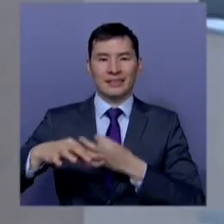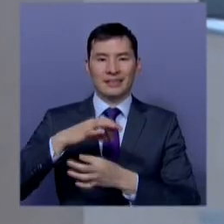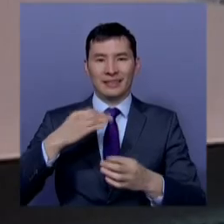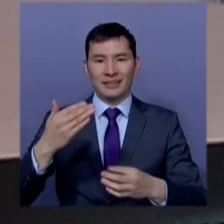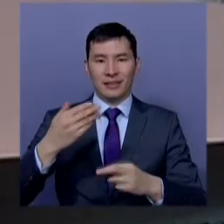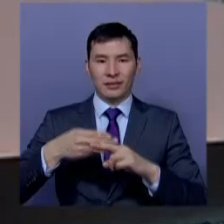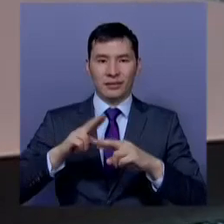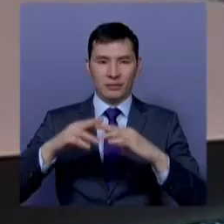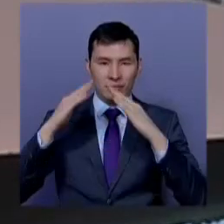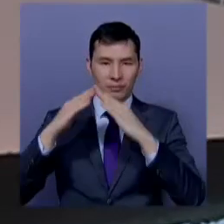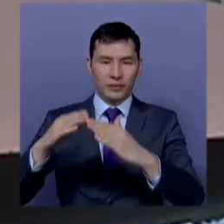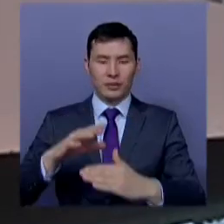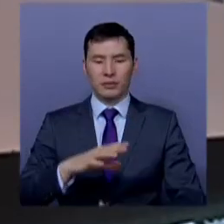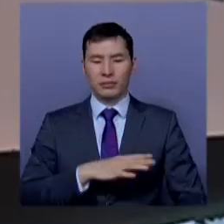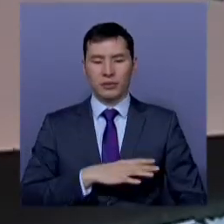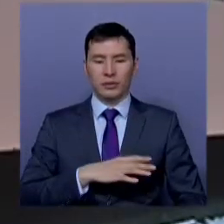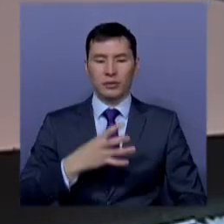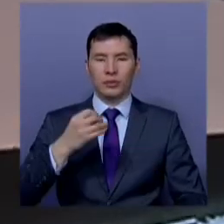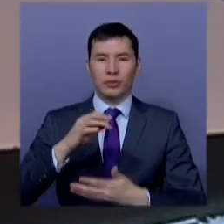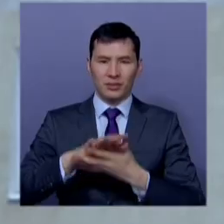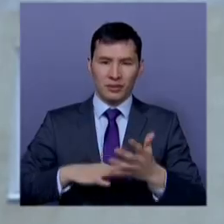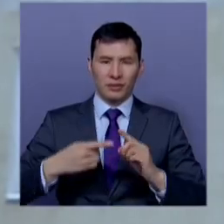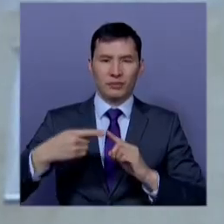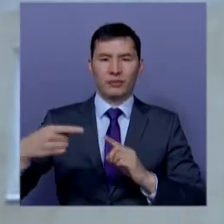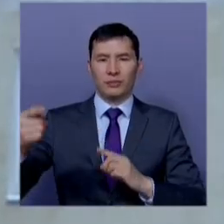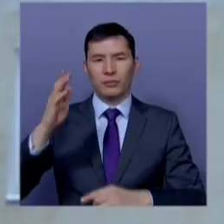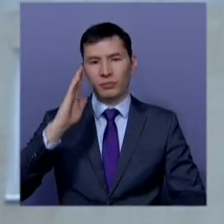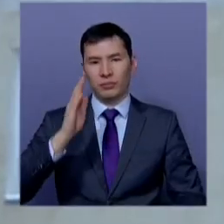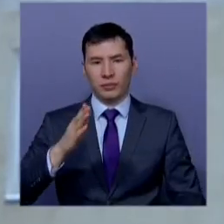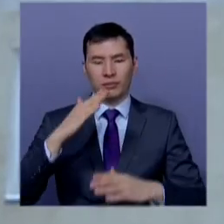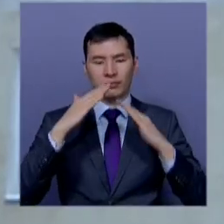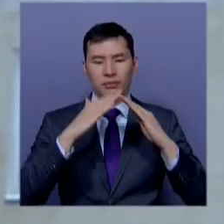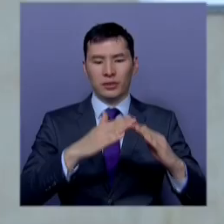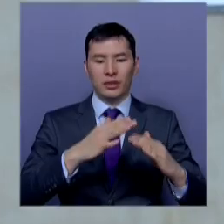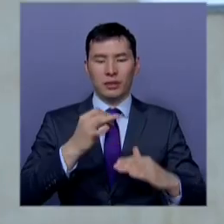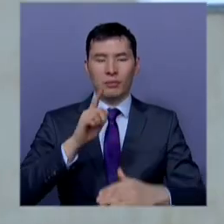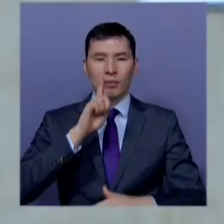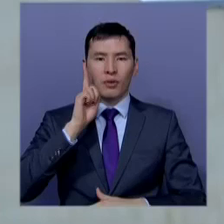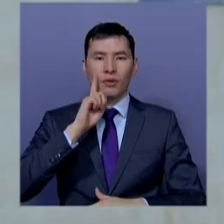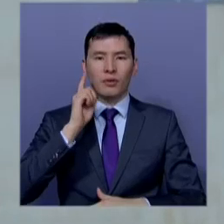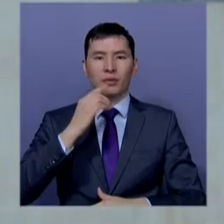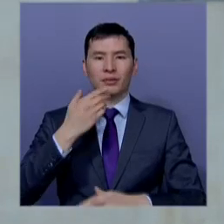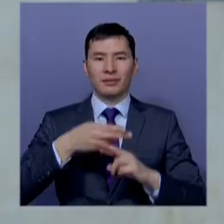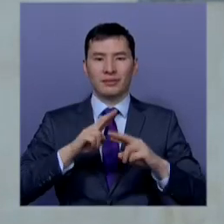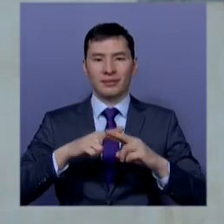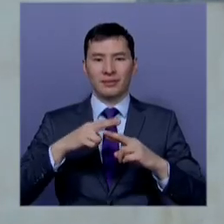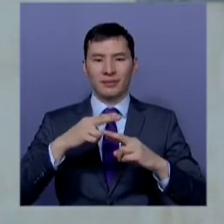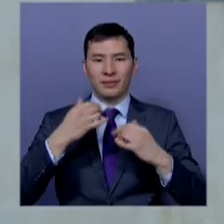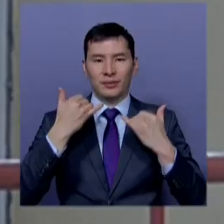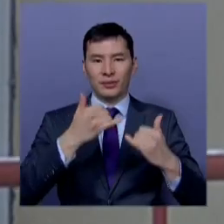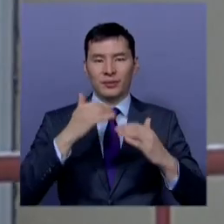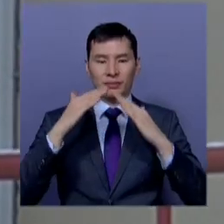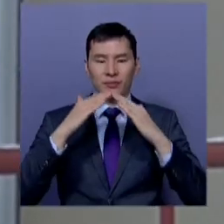қамтамасыз ететін мұндай жобалар биылда жалғасын таба, тұрақты жұмысы бар 1050 жастарға жалдамалы пәтер беру,